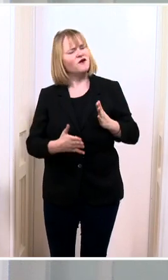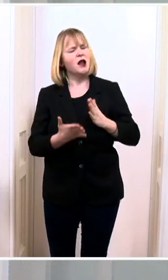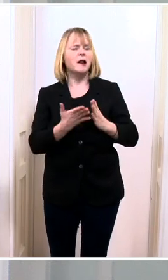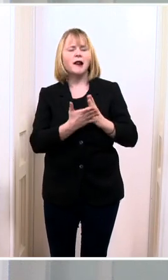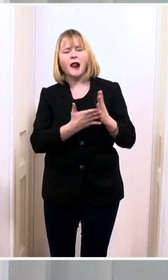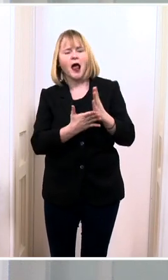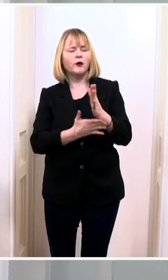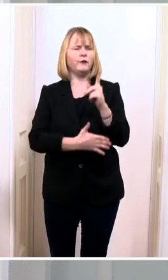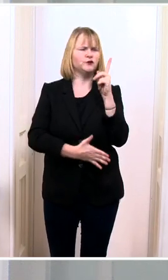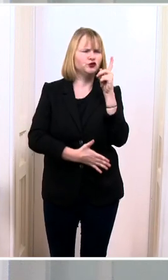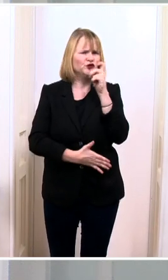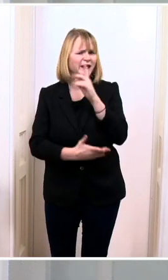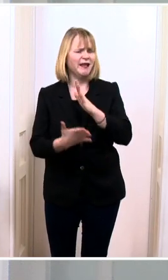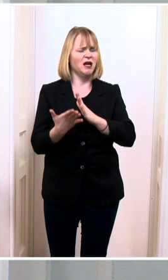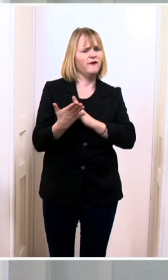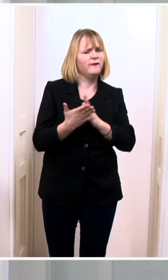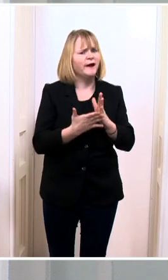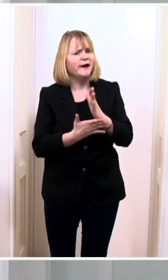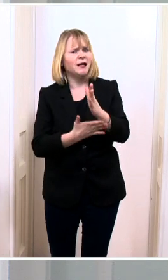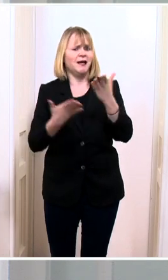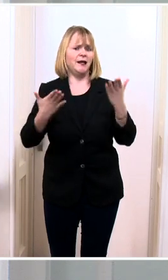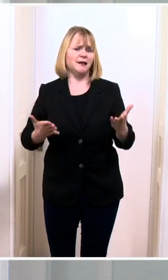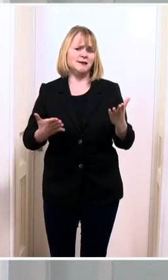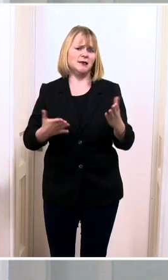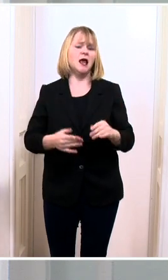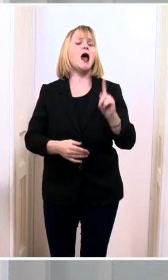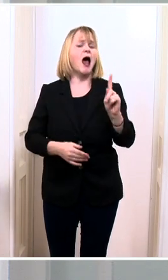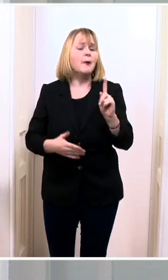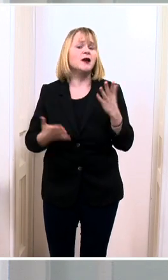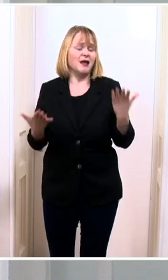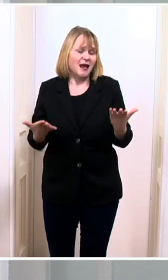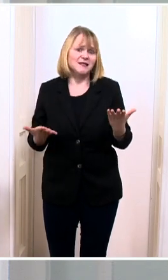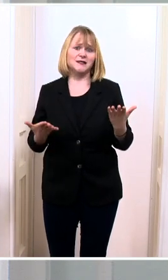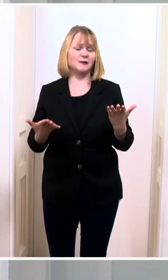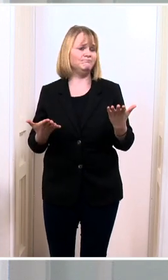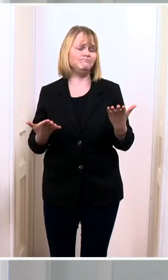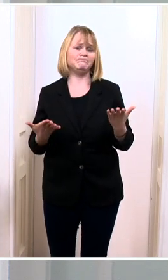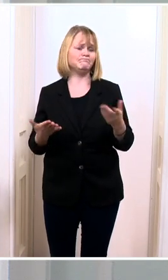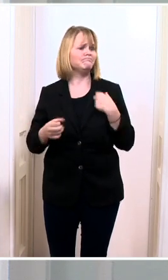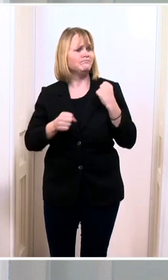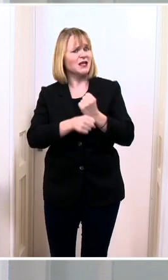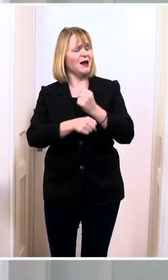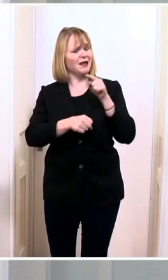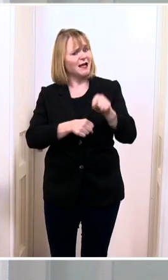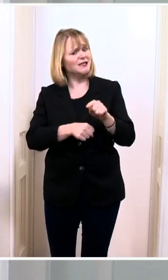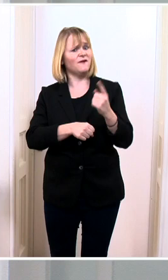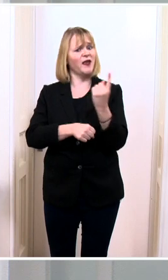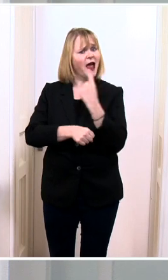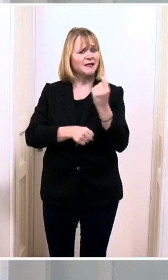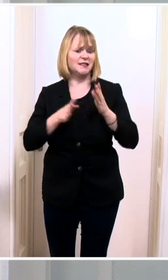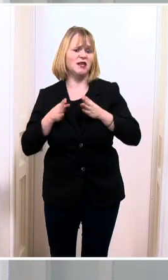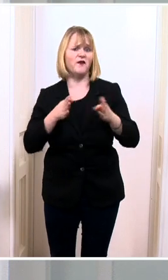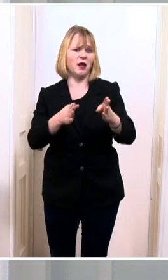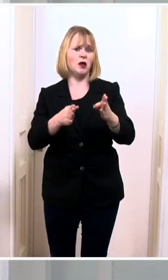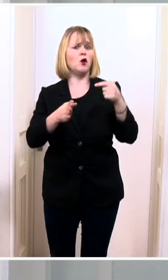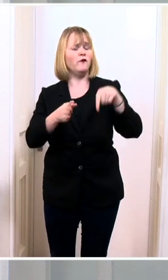beschwerlichen Weg befinden. Allerdings sehen wir derzeit leider keinen anderen Weg, um die Fallzahlen